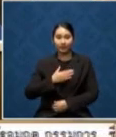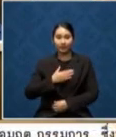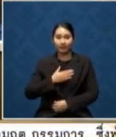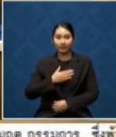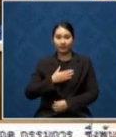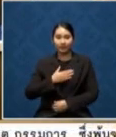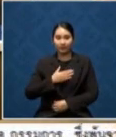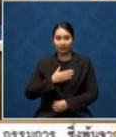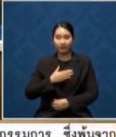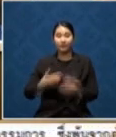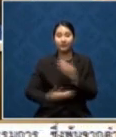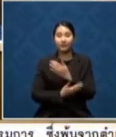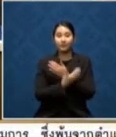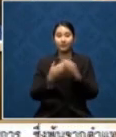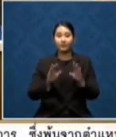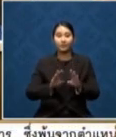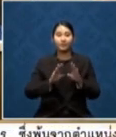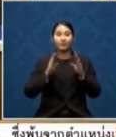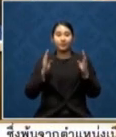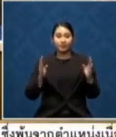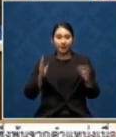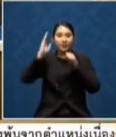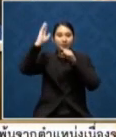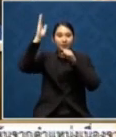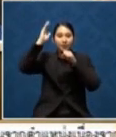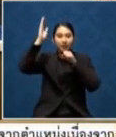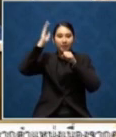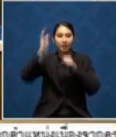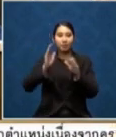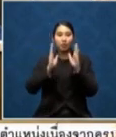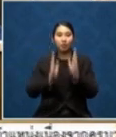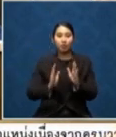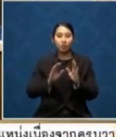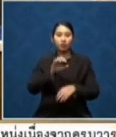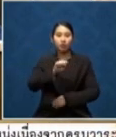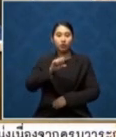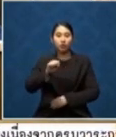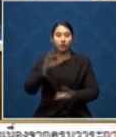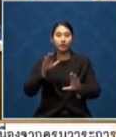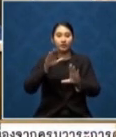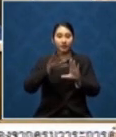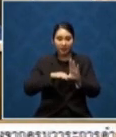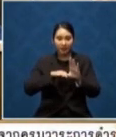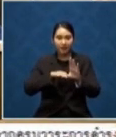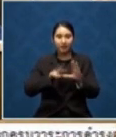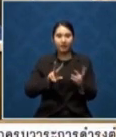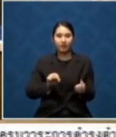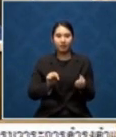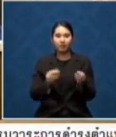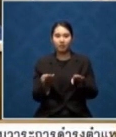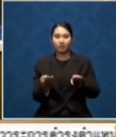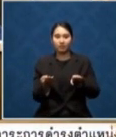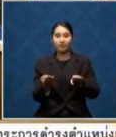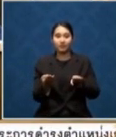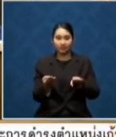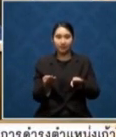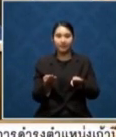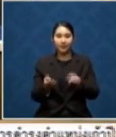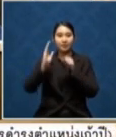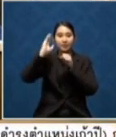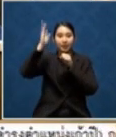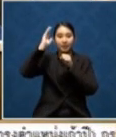เสียงเปิดตัวผู้สมัครพรรคภูมิใจไทยที่จังหวัดนครพนมและผมเองก็เป็นคนขึ้นปราศั